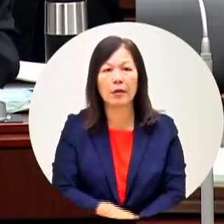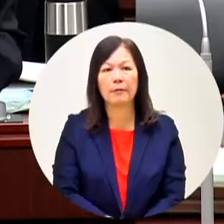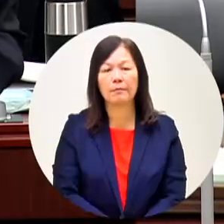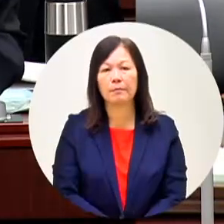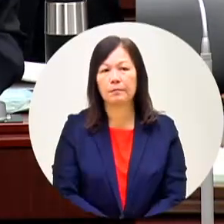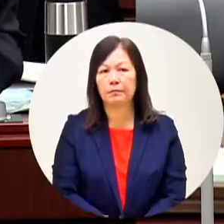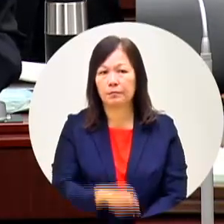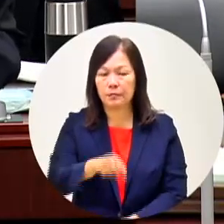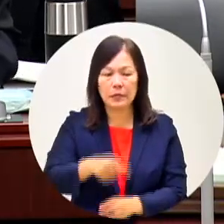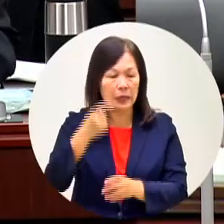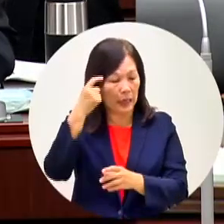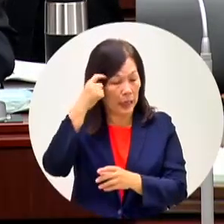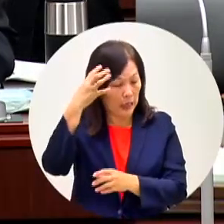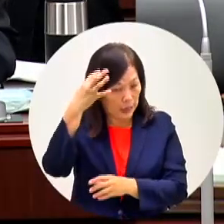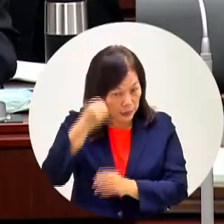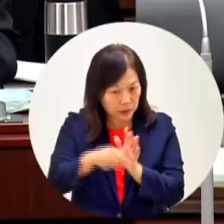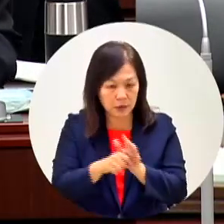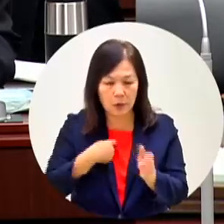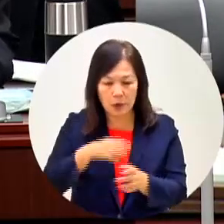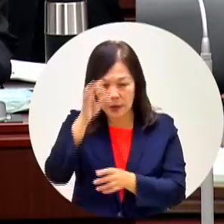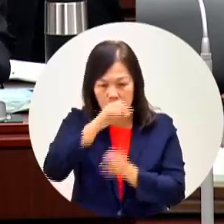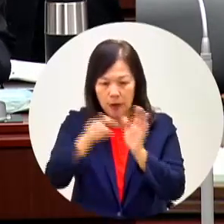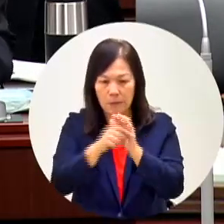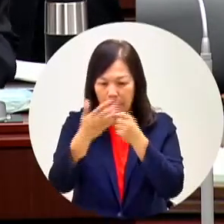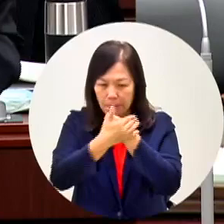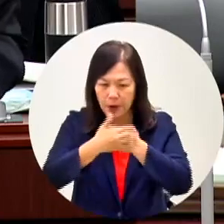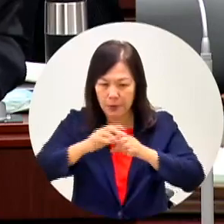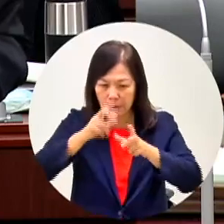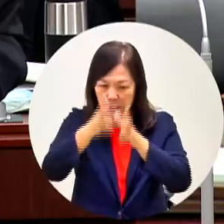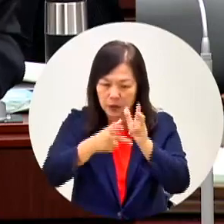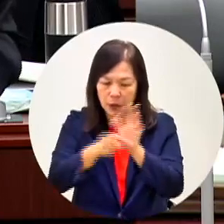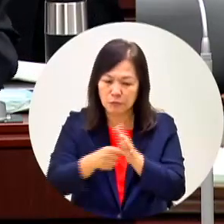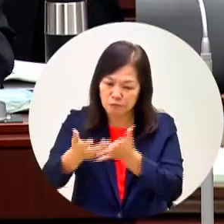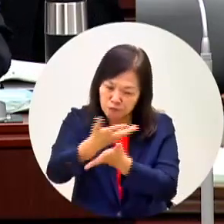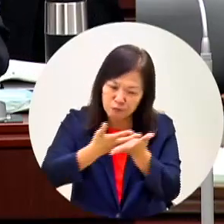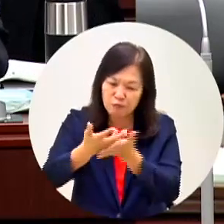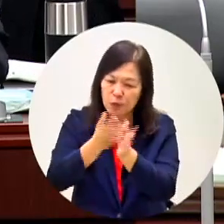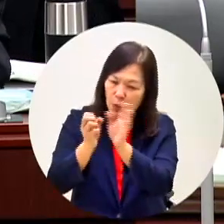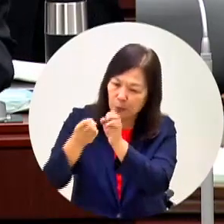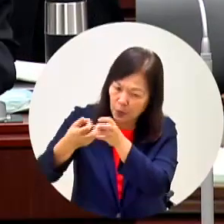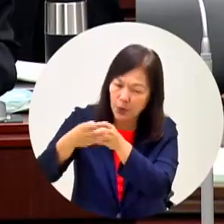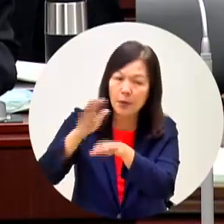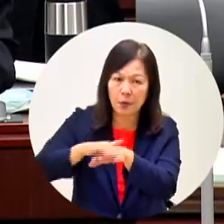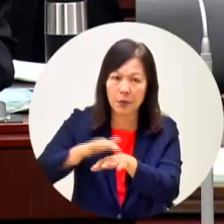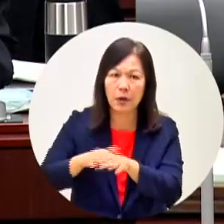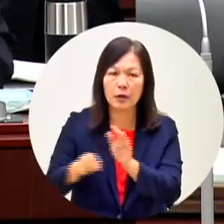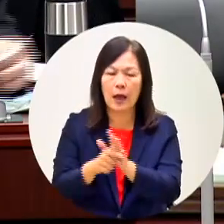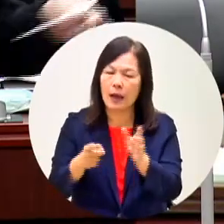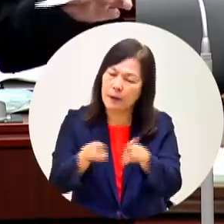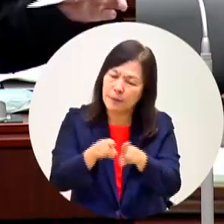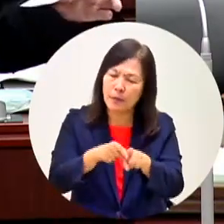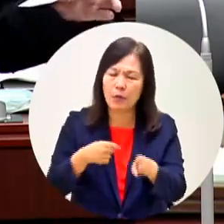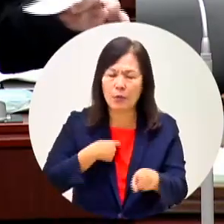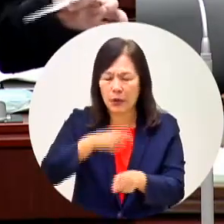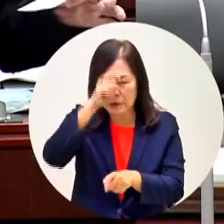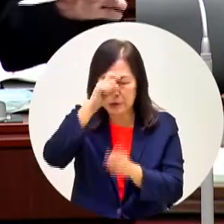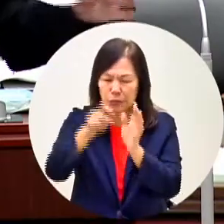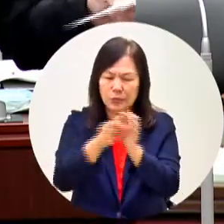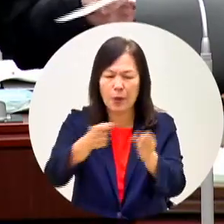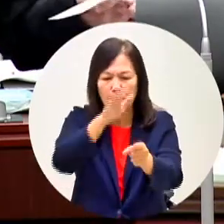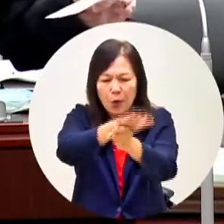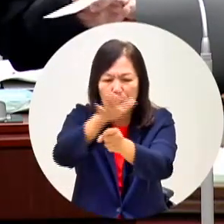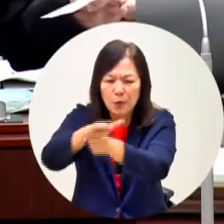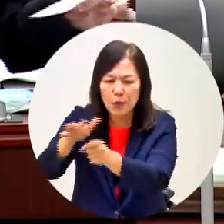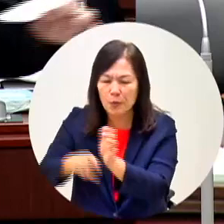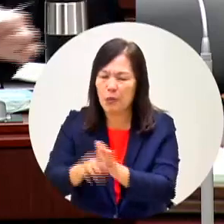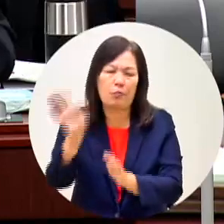维护厂商来沟通，原则上我不希望以前用补丁的方式，希望能够一个接沟